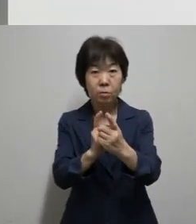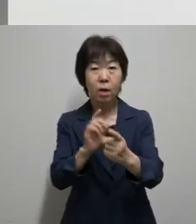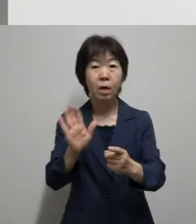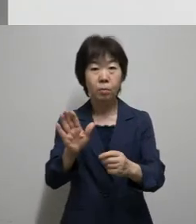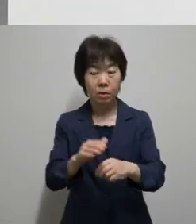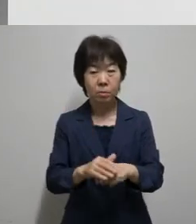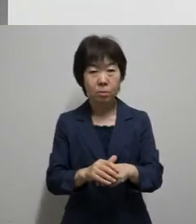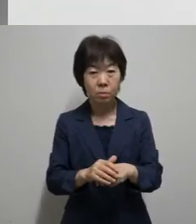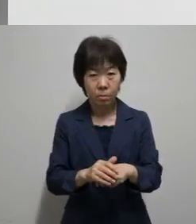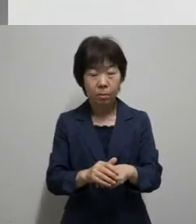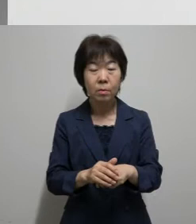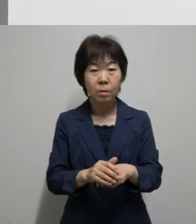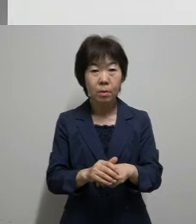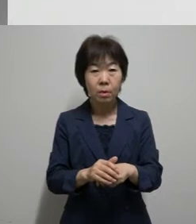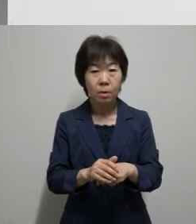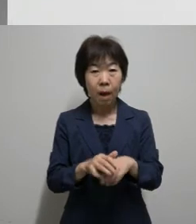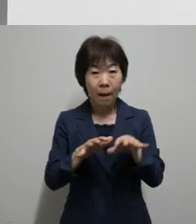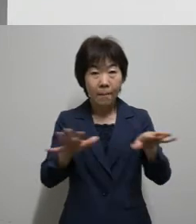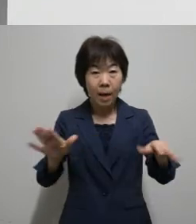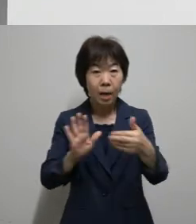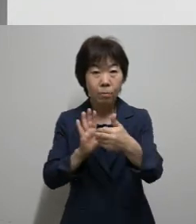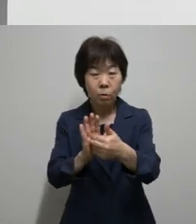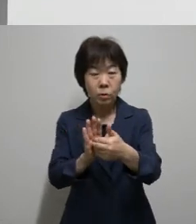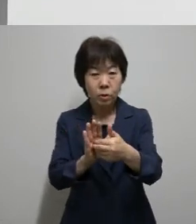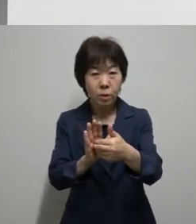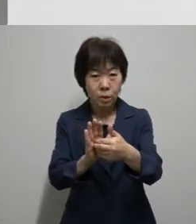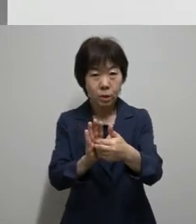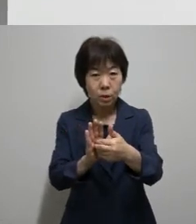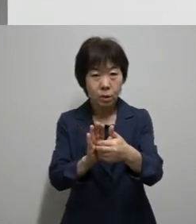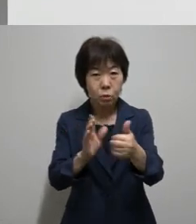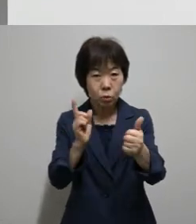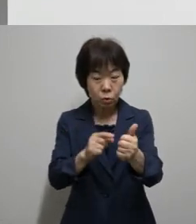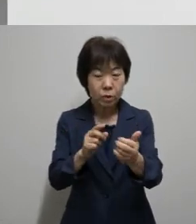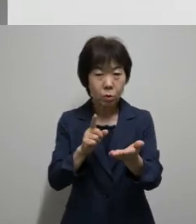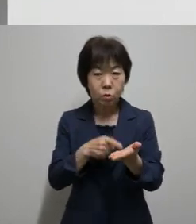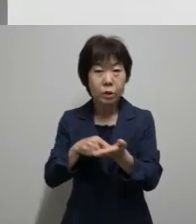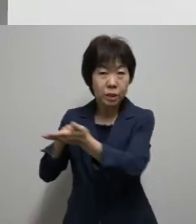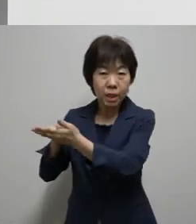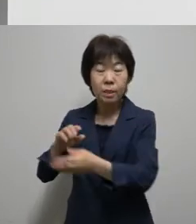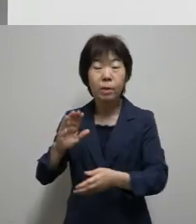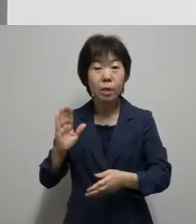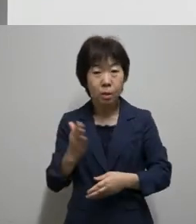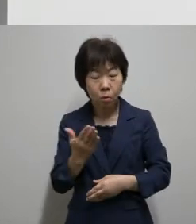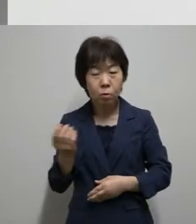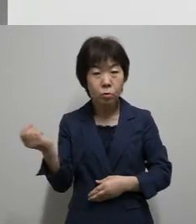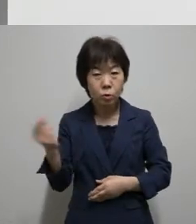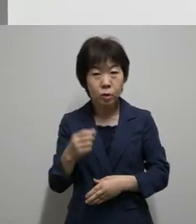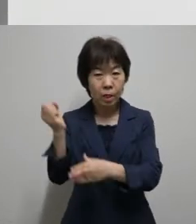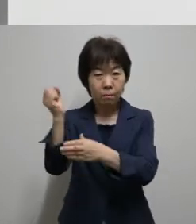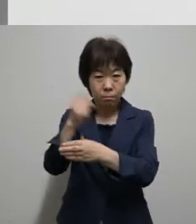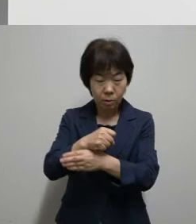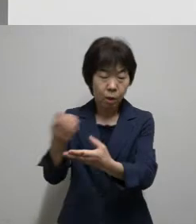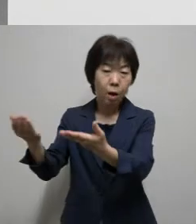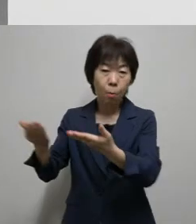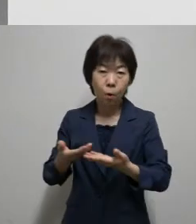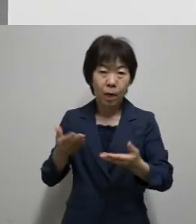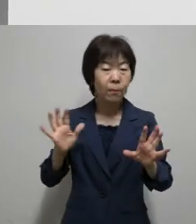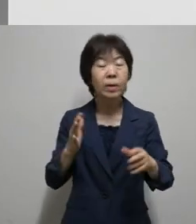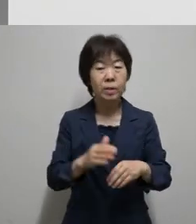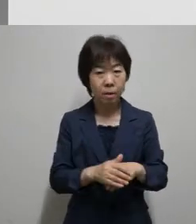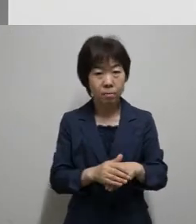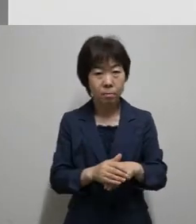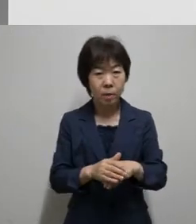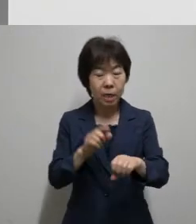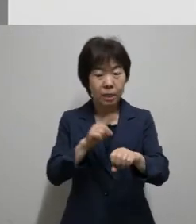まん延防止の申請しますがすぐにこの申請が認められるわけではなく一定のタイムラグがある